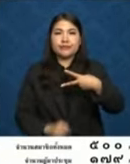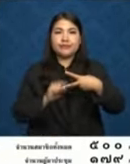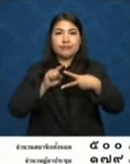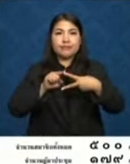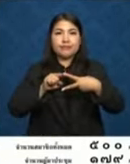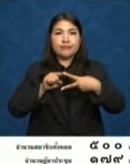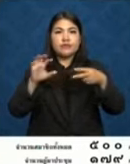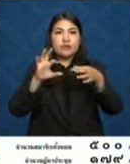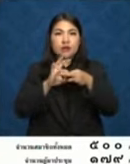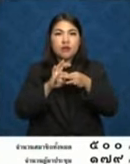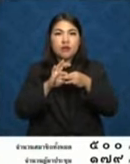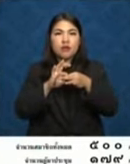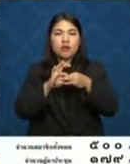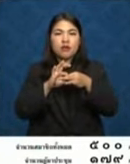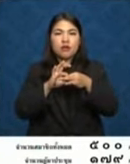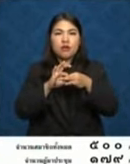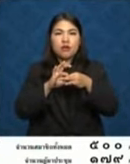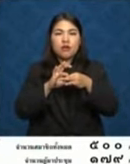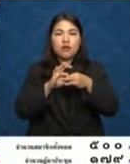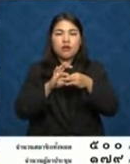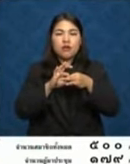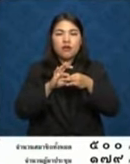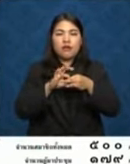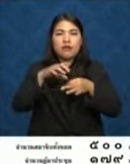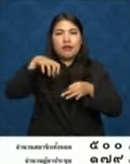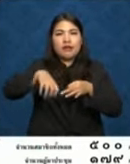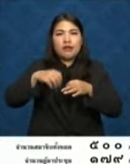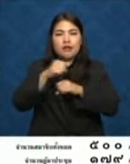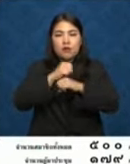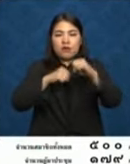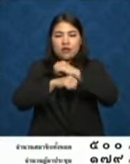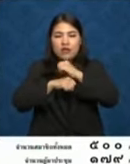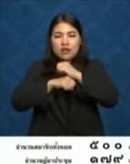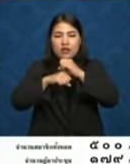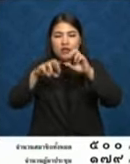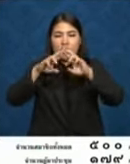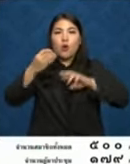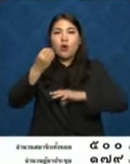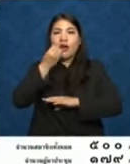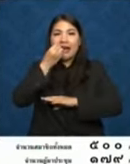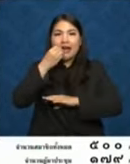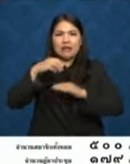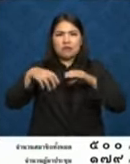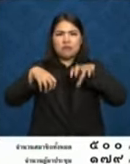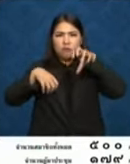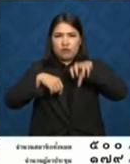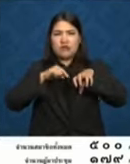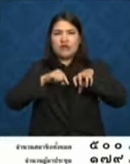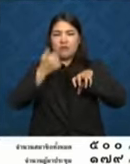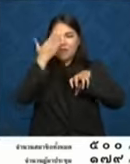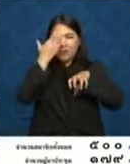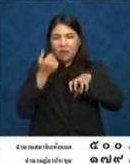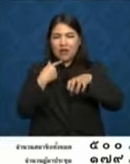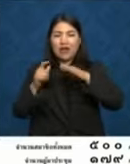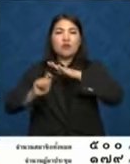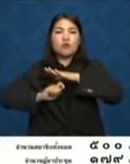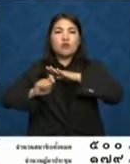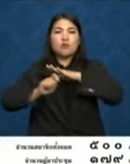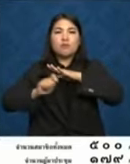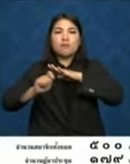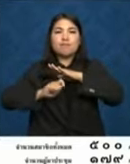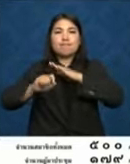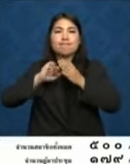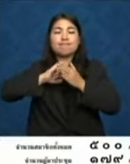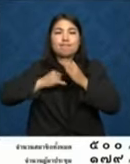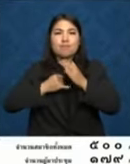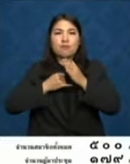างโรงอาหารโรงเรียนอนุบาลจังหวัดพังงานะครับเนื่องจากโรงเรียนอนุบาลจังหวัดพังงานะครับ